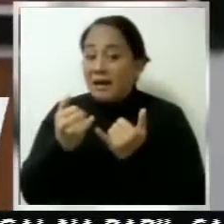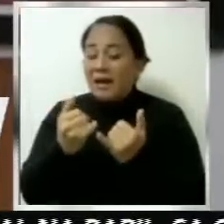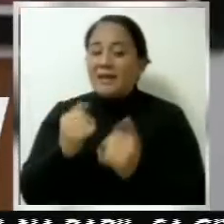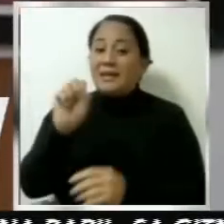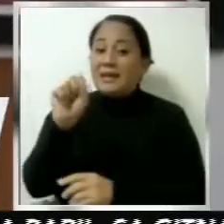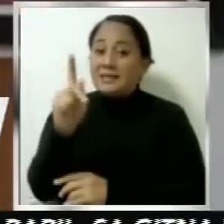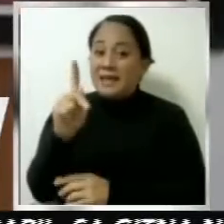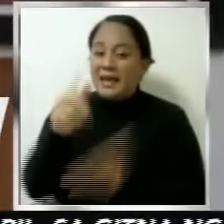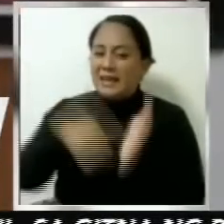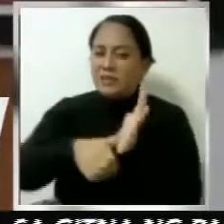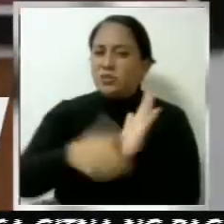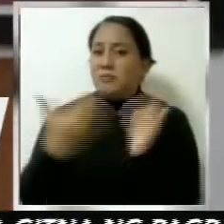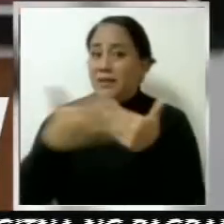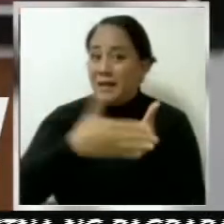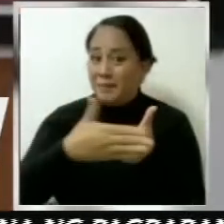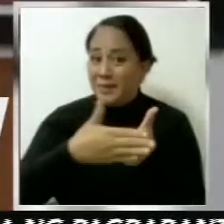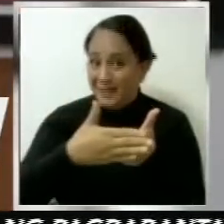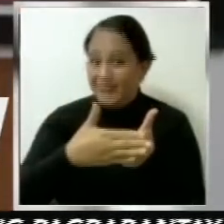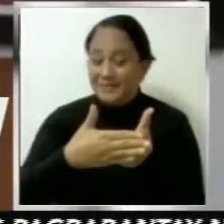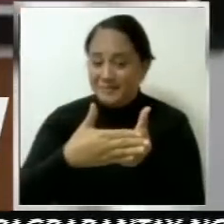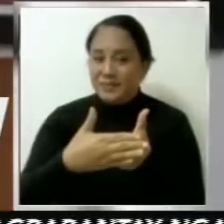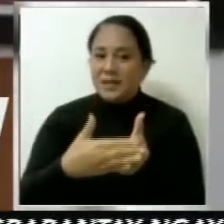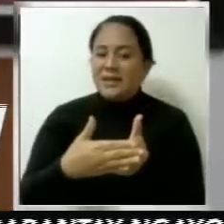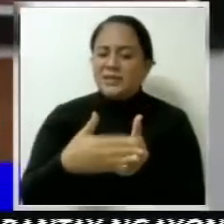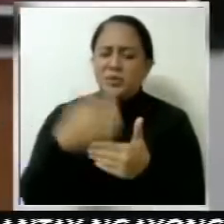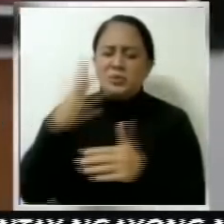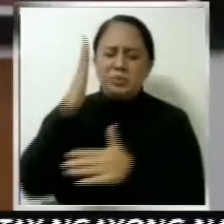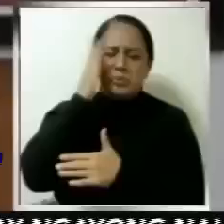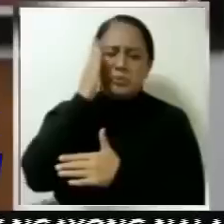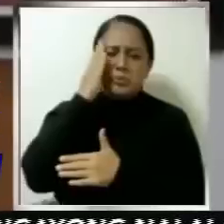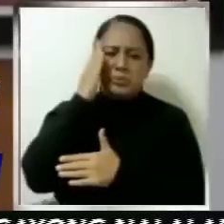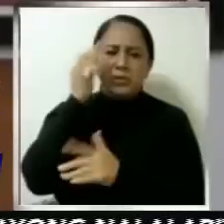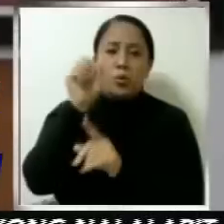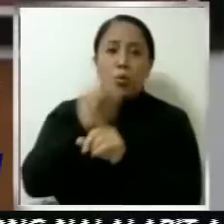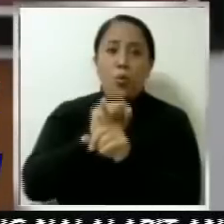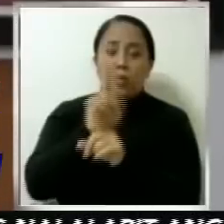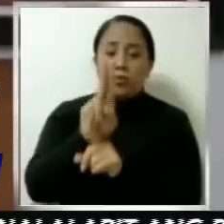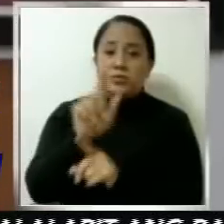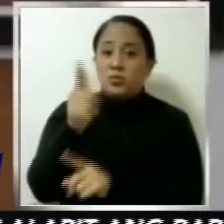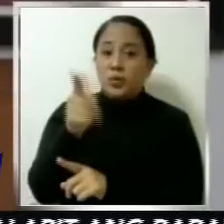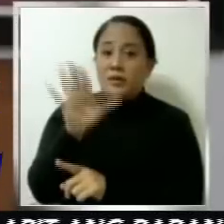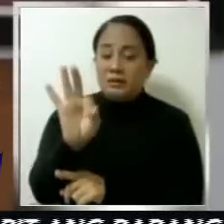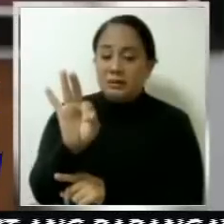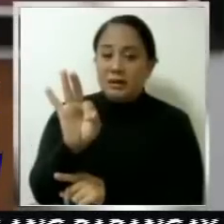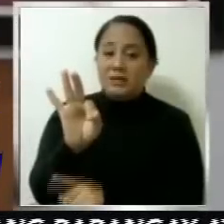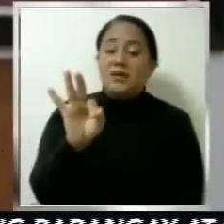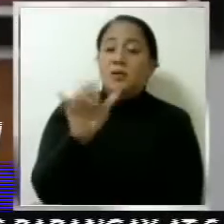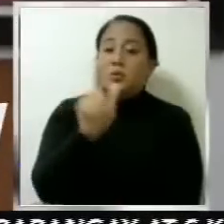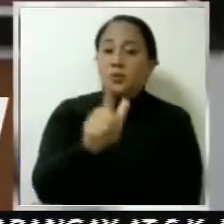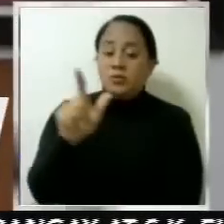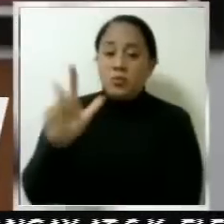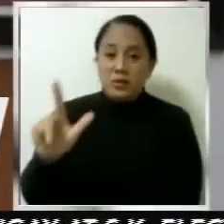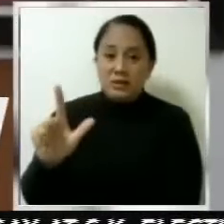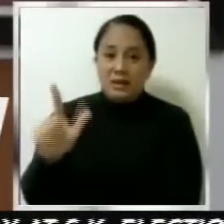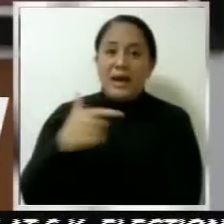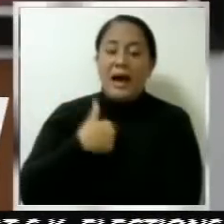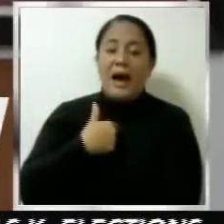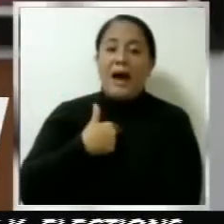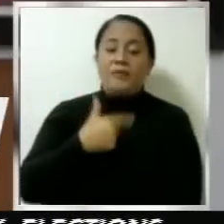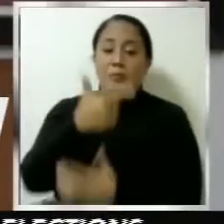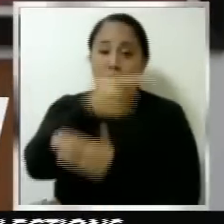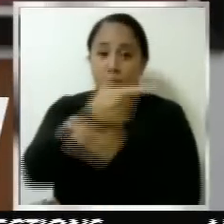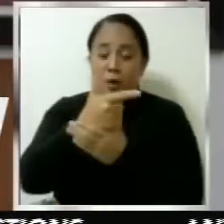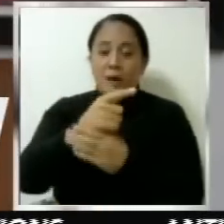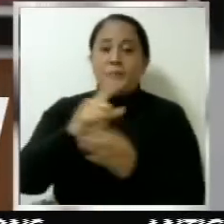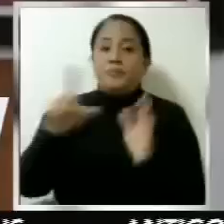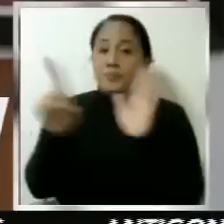na darating na ang sa August 29, 2023, magkakaroon na ng gun ban. Kaya ito ay